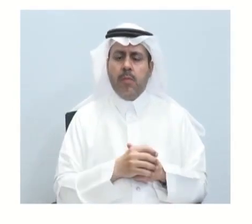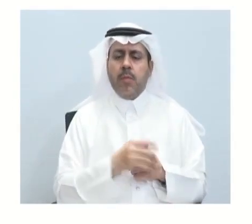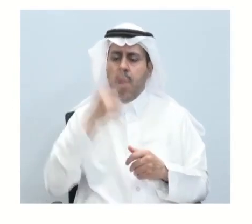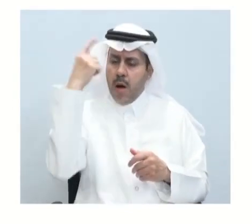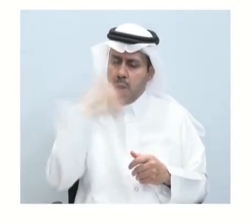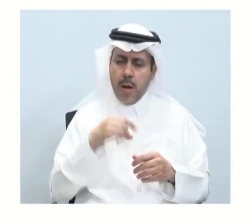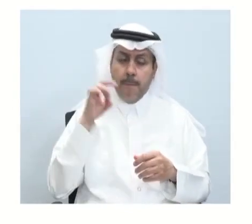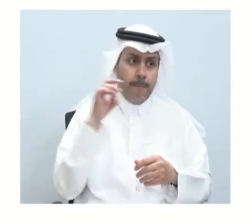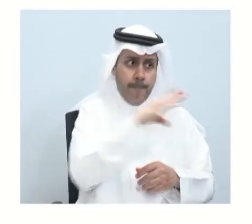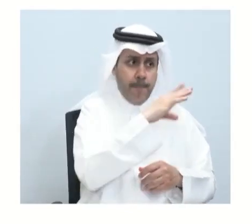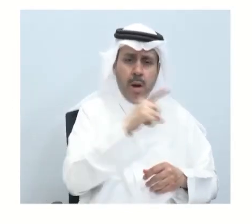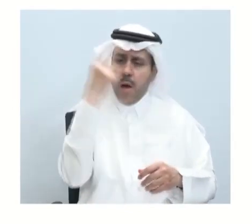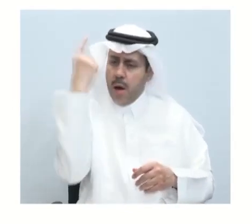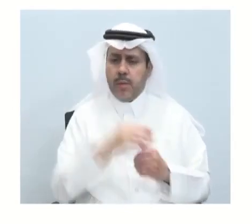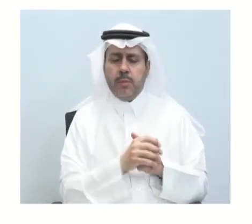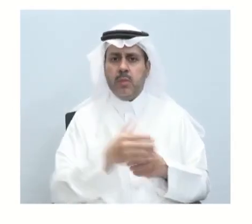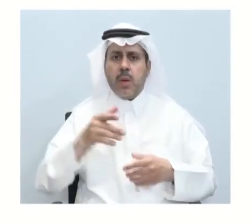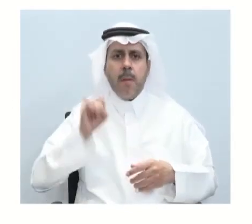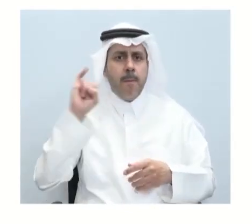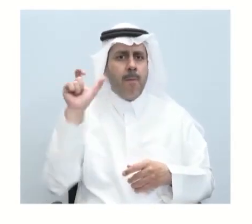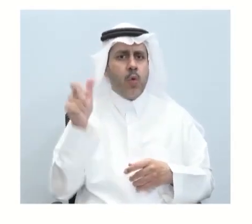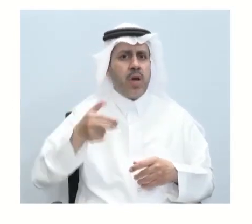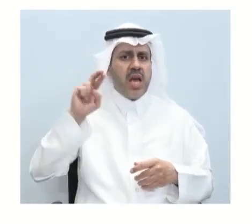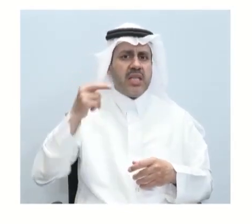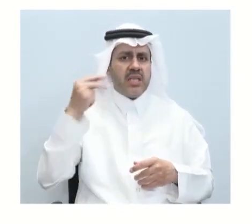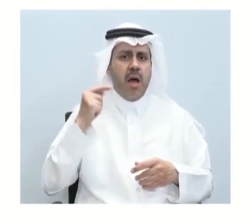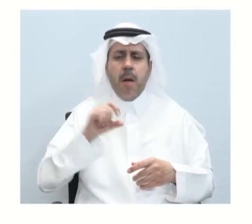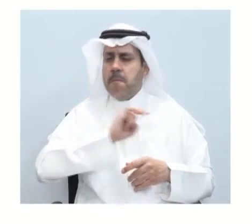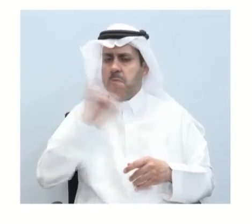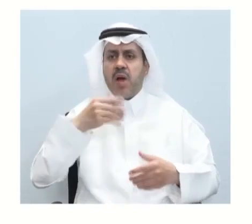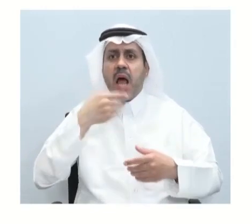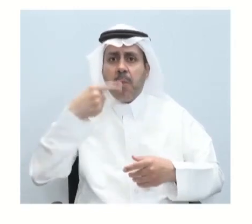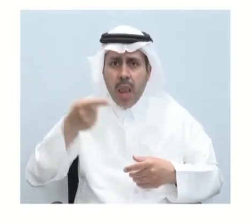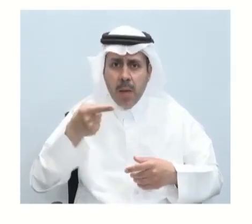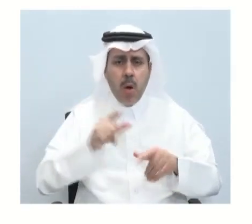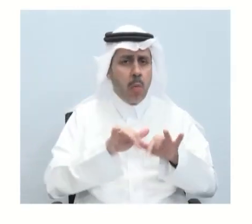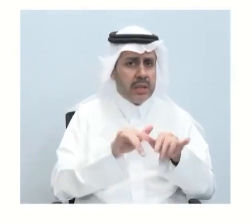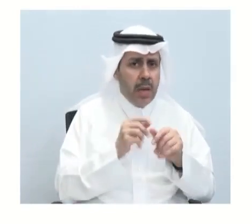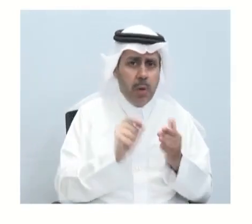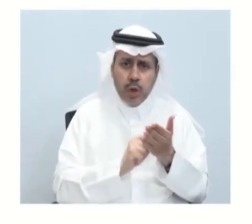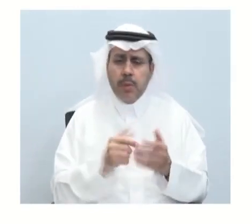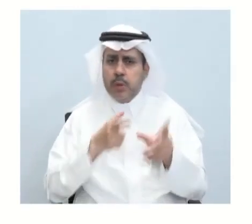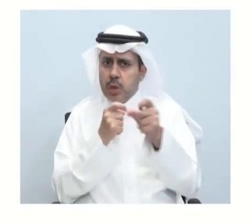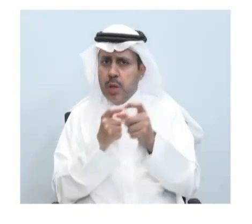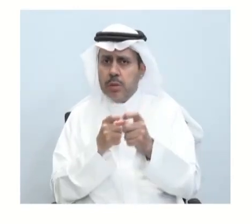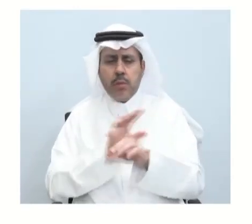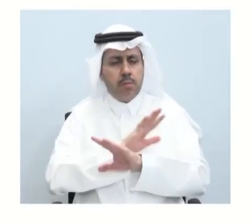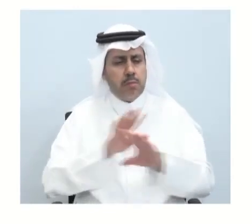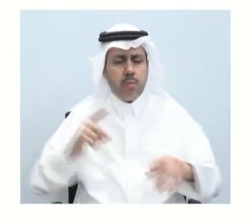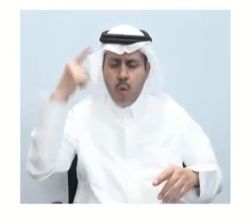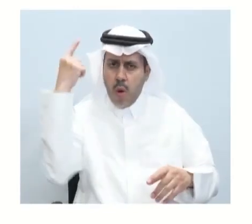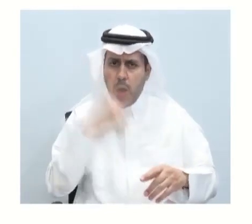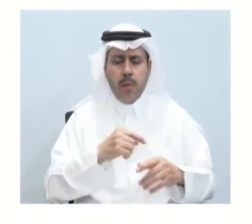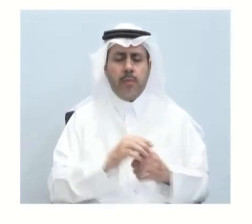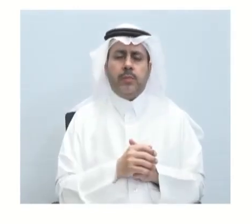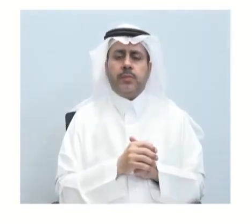وتحرم وتحرم كل منازعه له سواء هذه المنازعه كانت بالكلام او بالكتابه او بالسلاح او بالسعي في تنفير